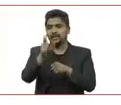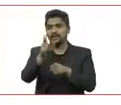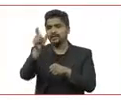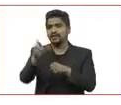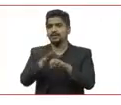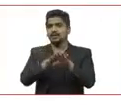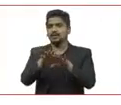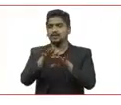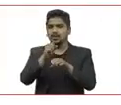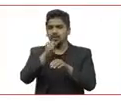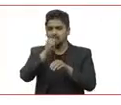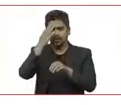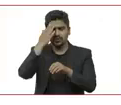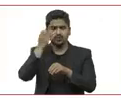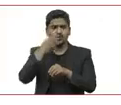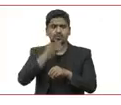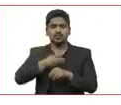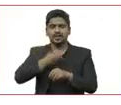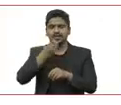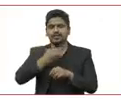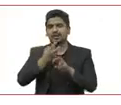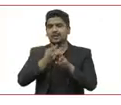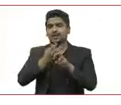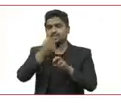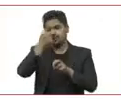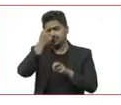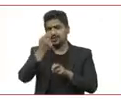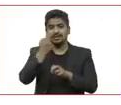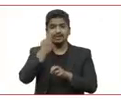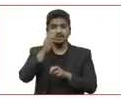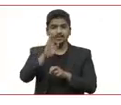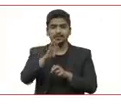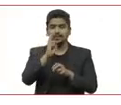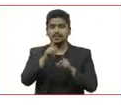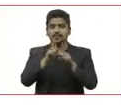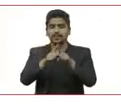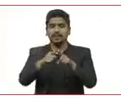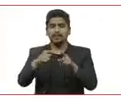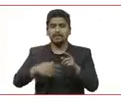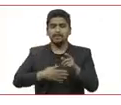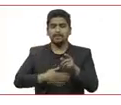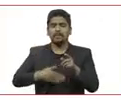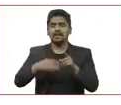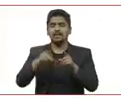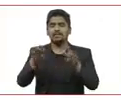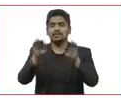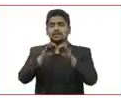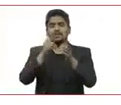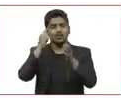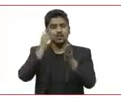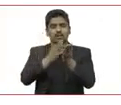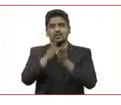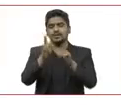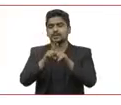व्यक्तिहरूमा खोकी, ज्वरो र सास फेर्न गाह्रो हुने समस्याहरू देखिन्छ। साथसाथै पेट सम्बन्धी लक्षणहरू पनि बेलायती